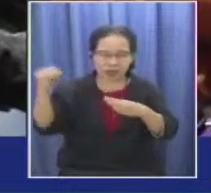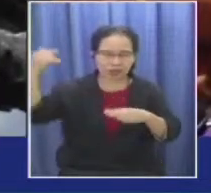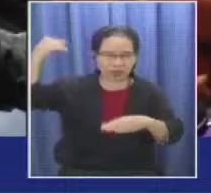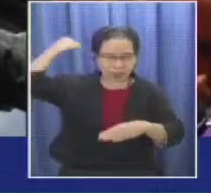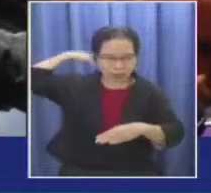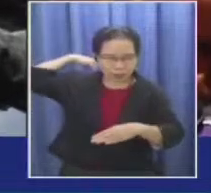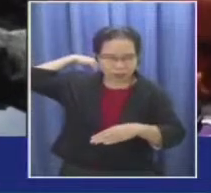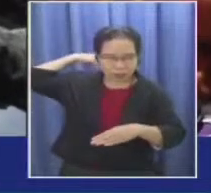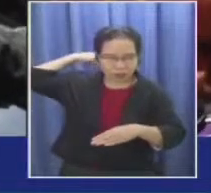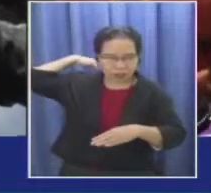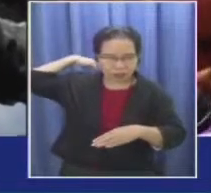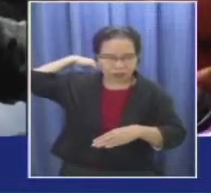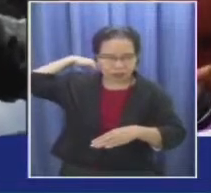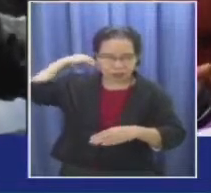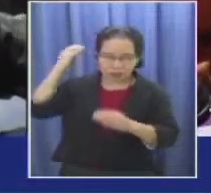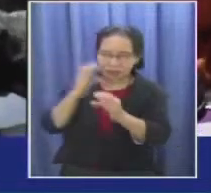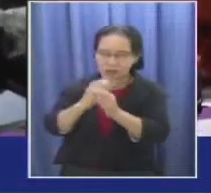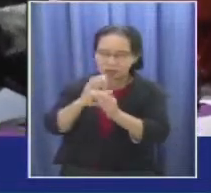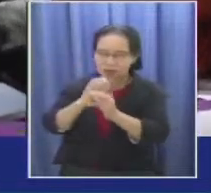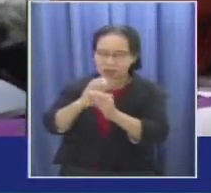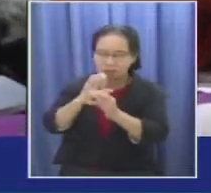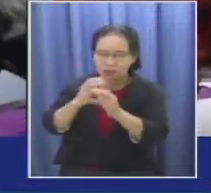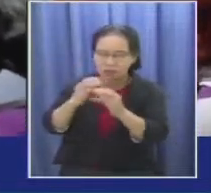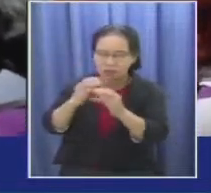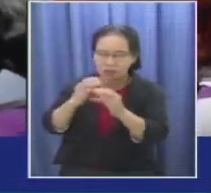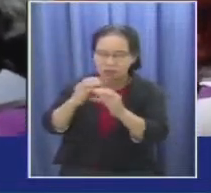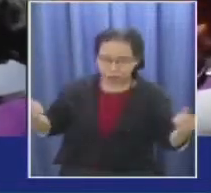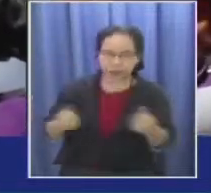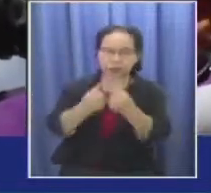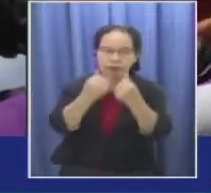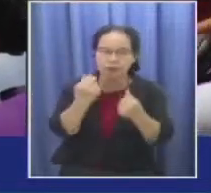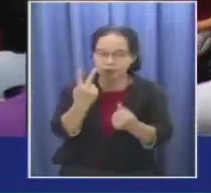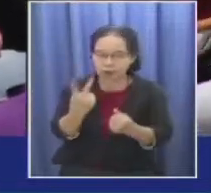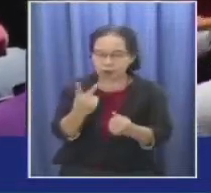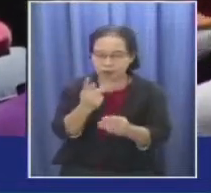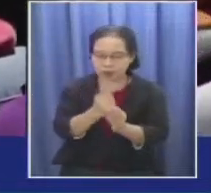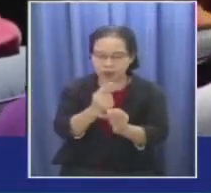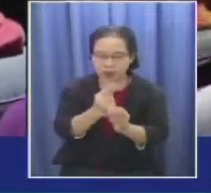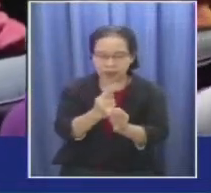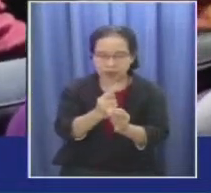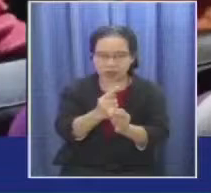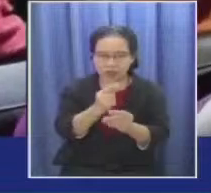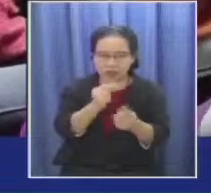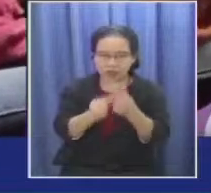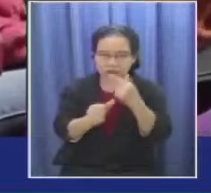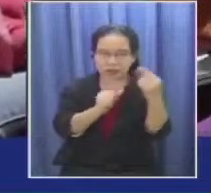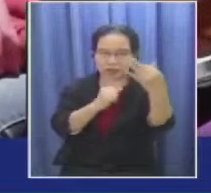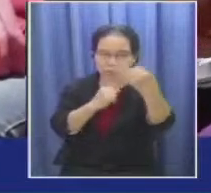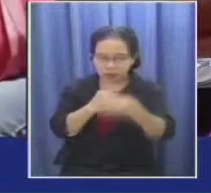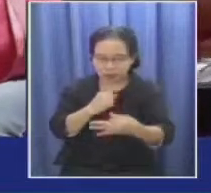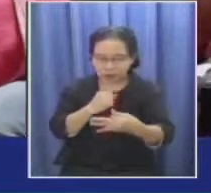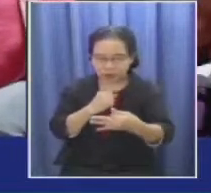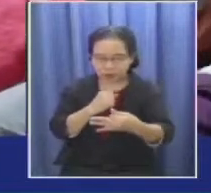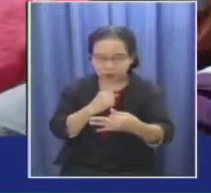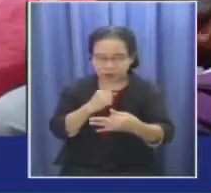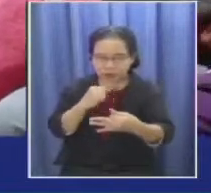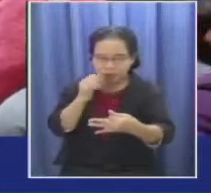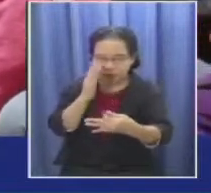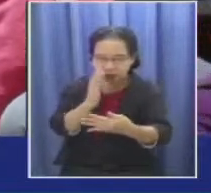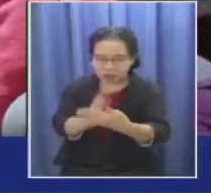ntiemu nko na mitiemu ka se Awurade hunu me mmobọ na dade bi efri machiri ba aba ba wo me